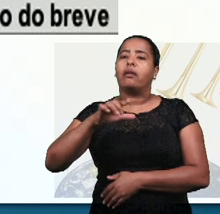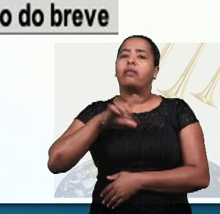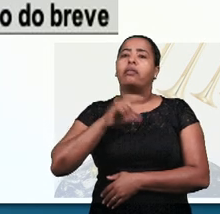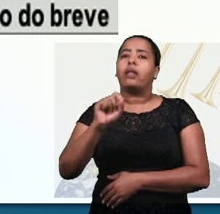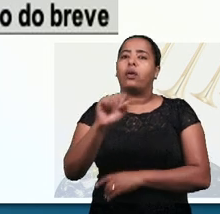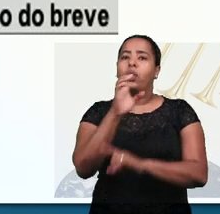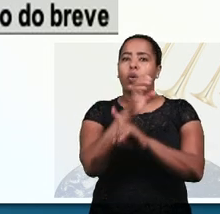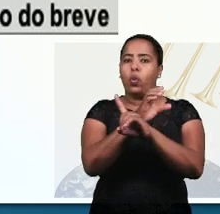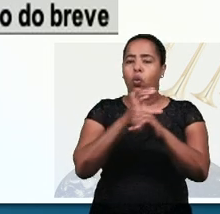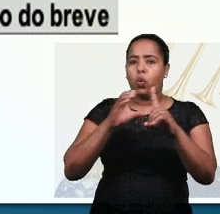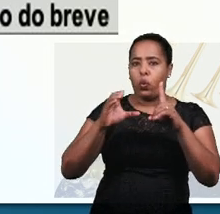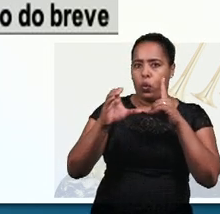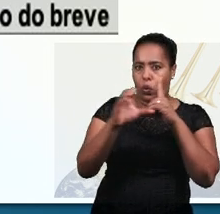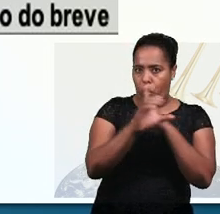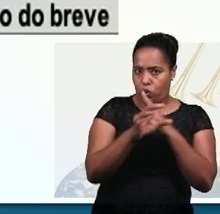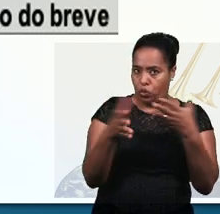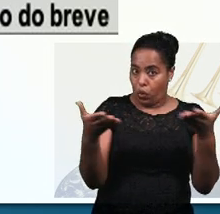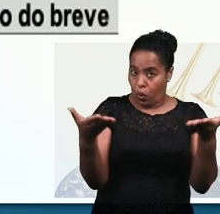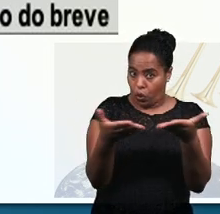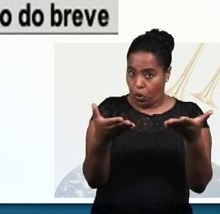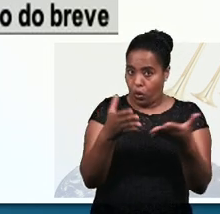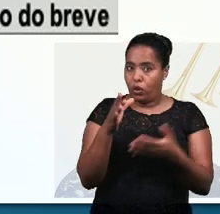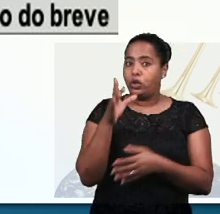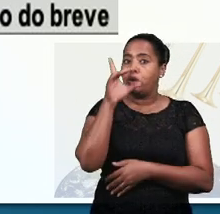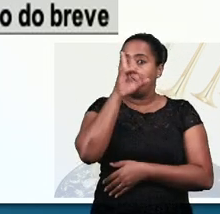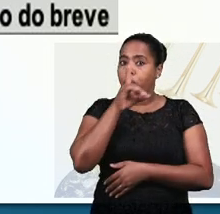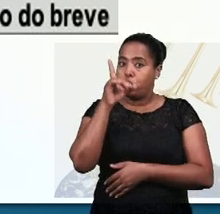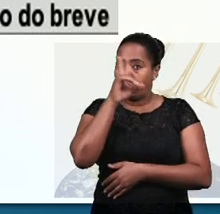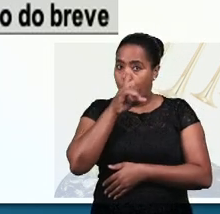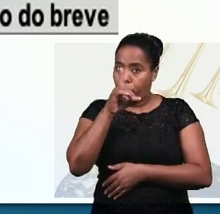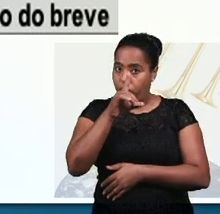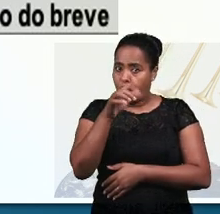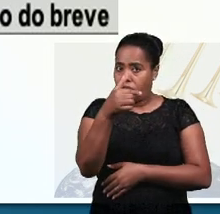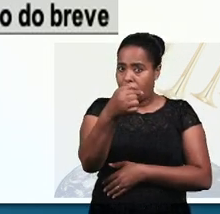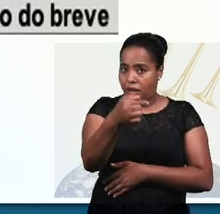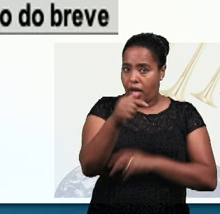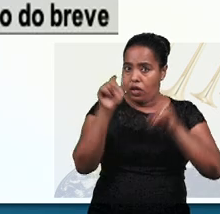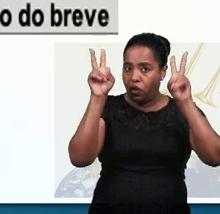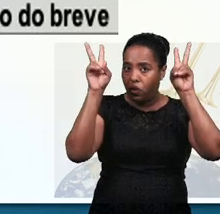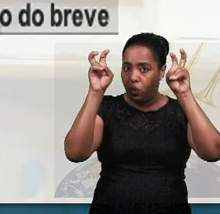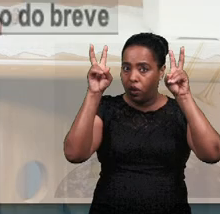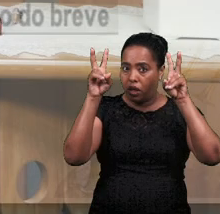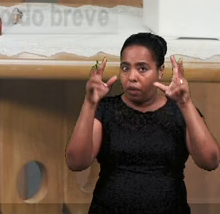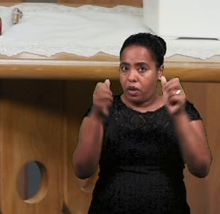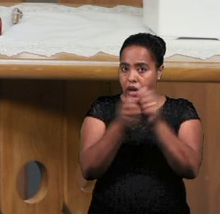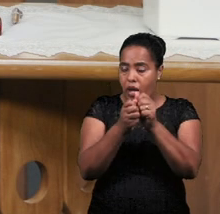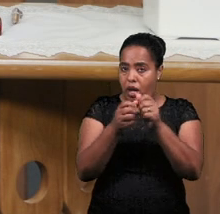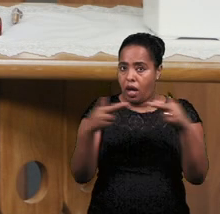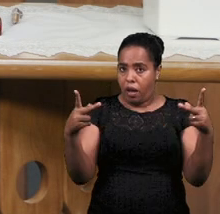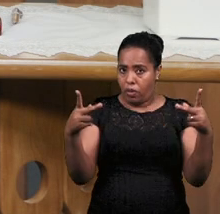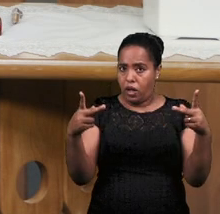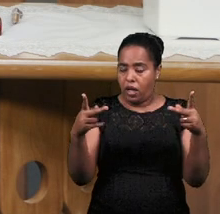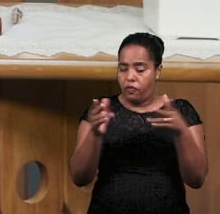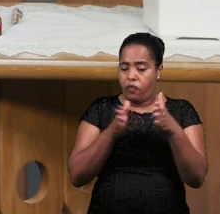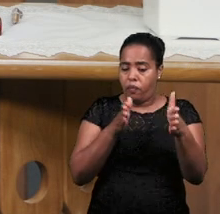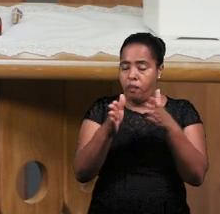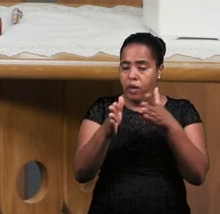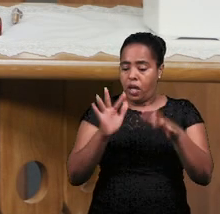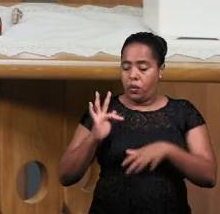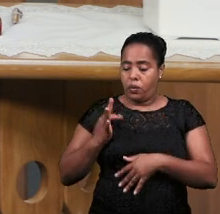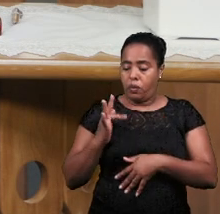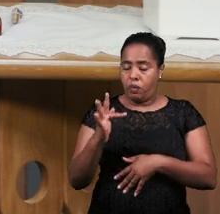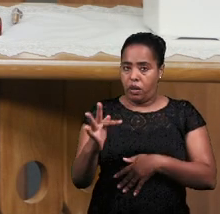avez un culte avec un message spécial. Aujourd'hui, dimanche, c'est le sujet Apocalypse. Celui-là est le temps du